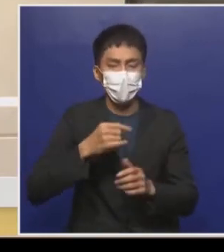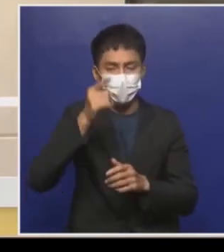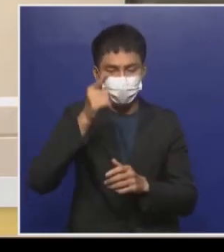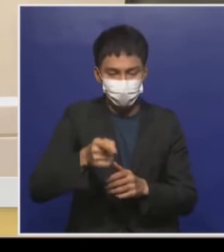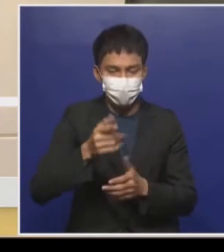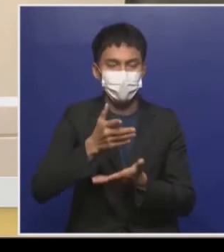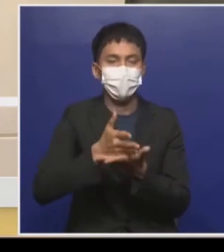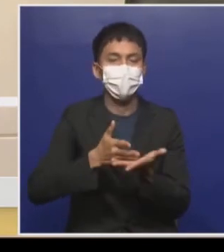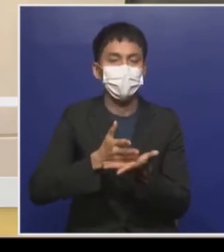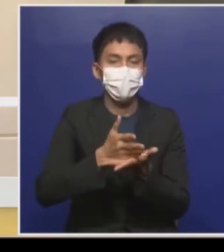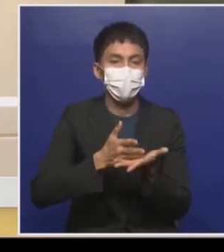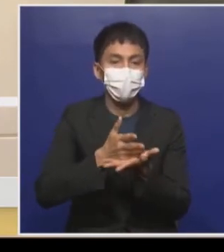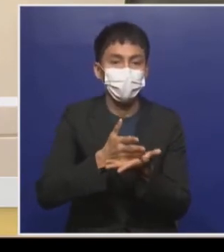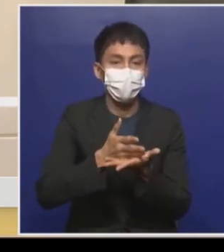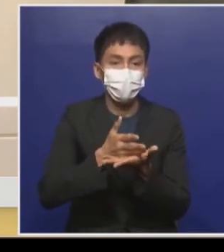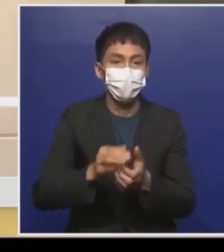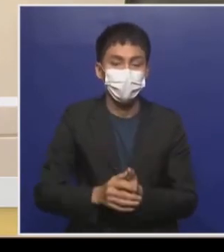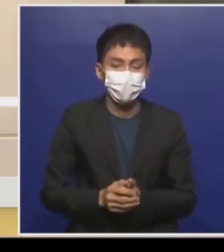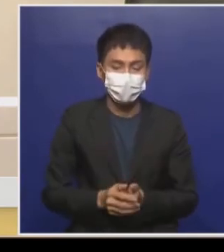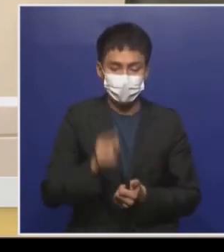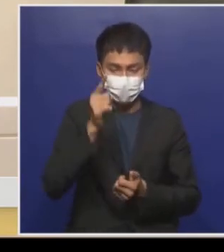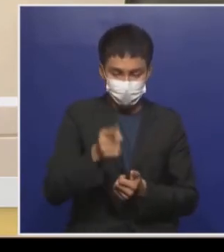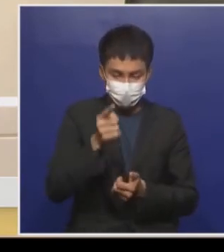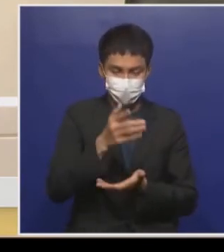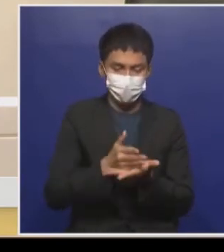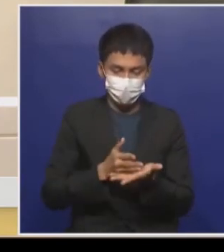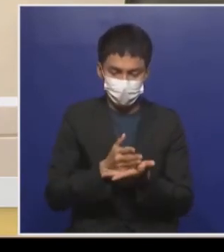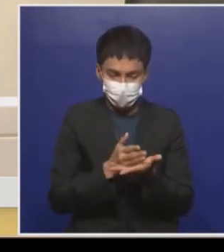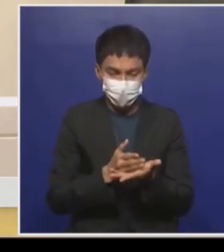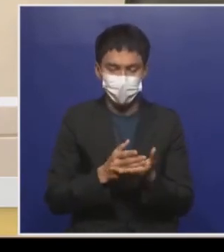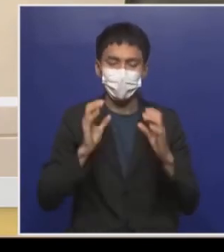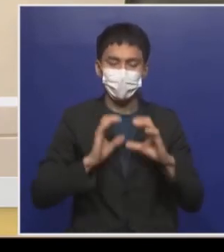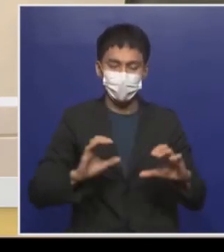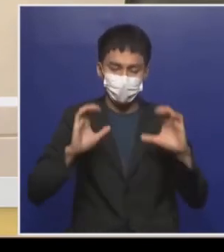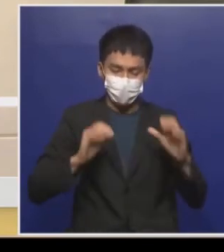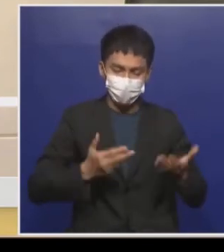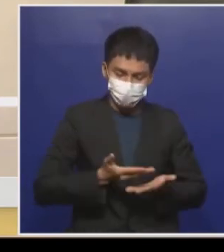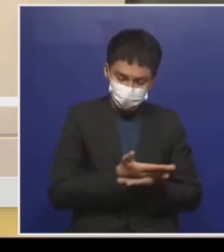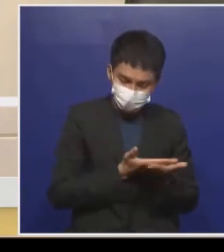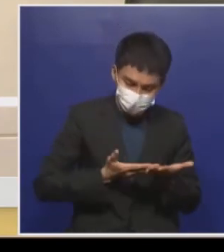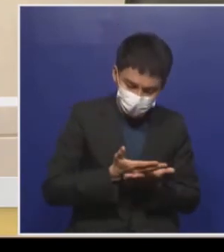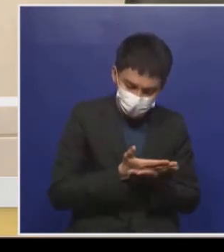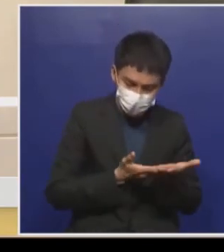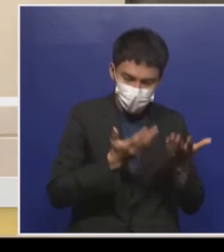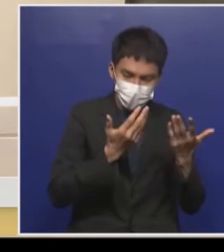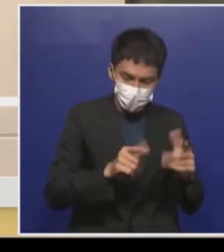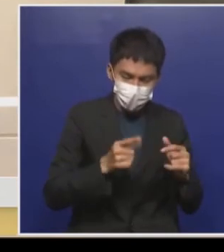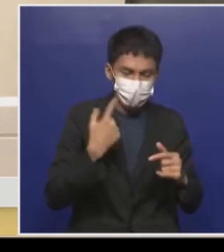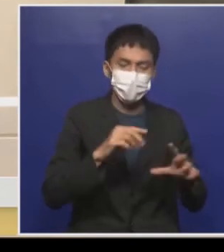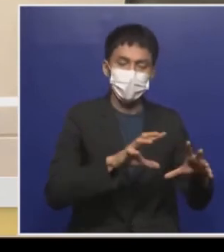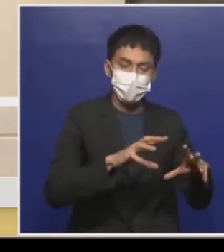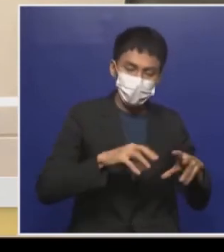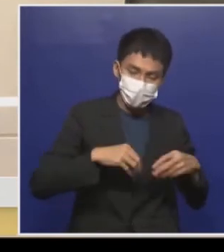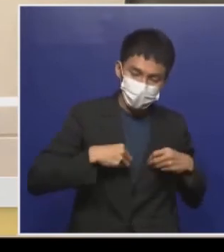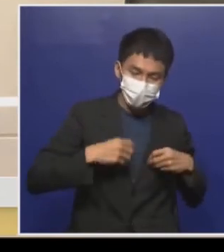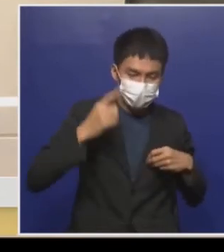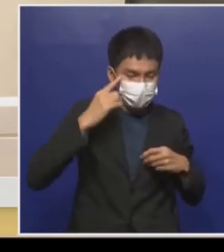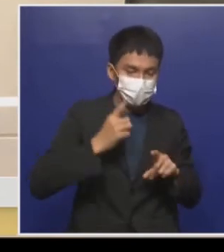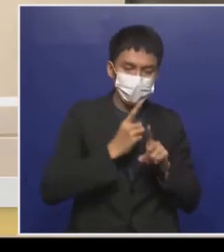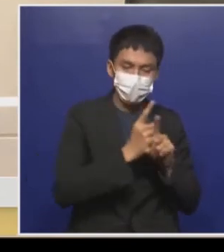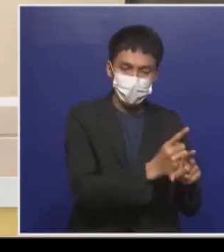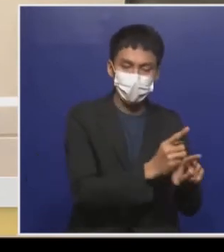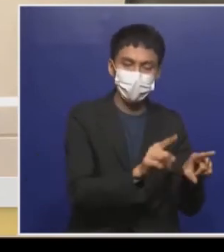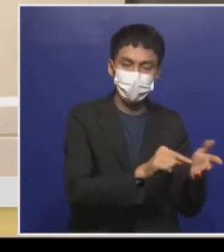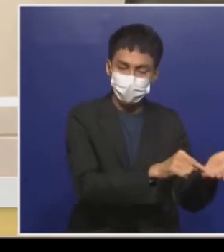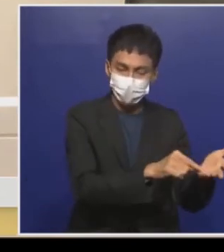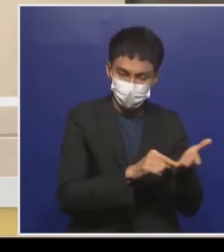คร่งเดีวรัฐบาลได้พิจนาอยางท่องแท้ แล้วกบอกวาเห็นด้วยเห็นด้วยกับส่งที่ท